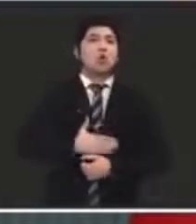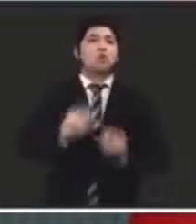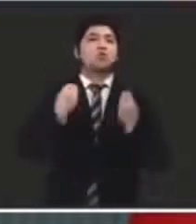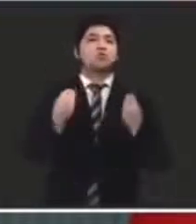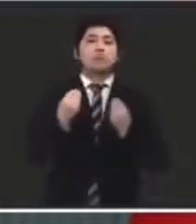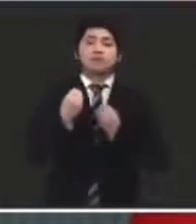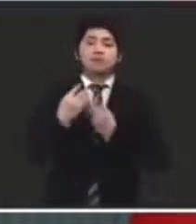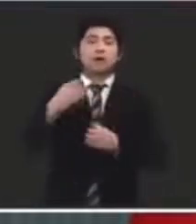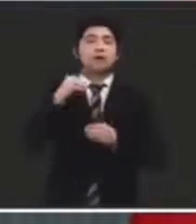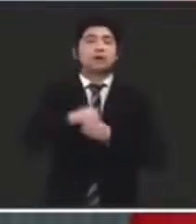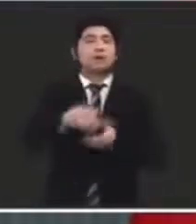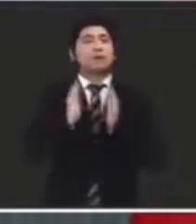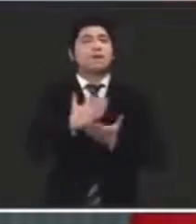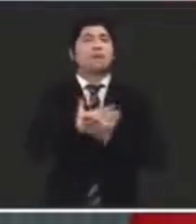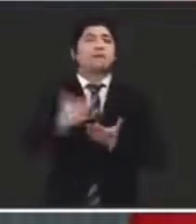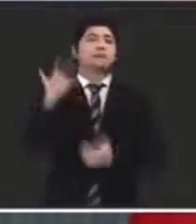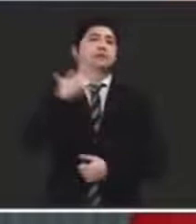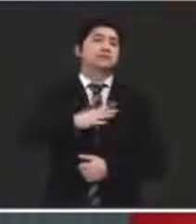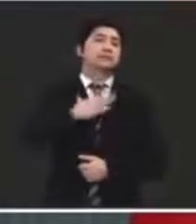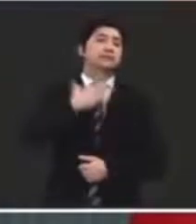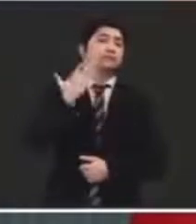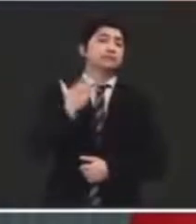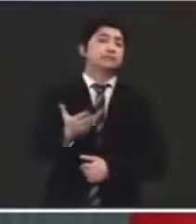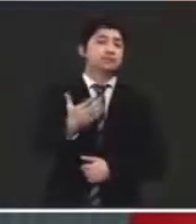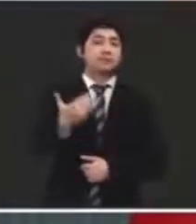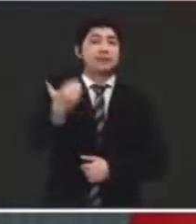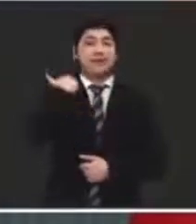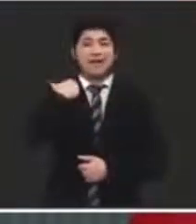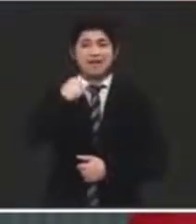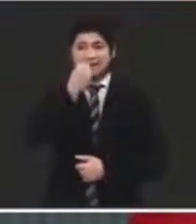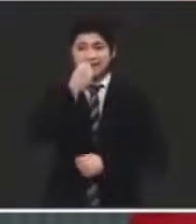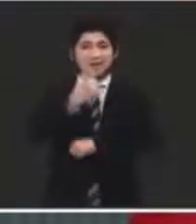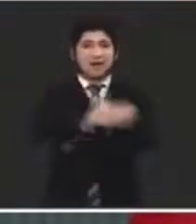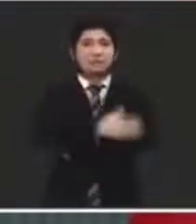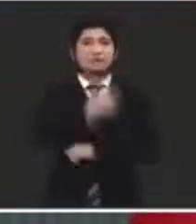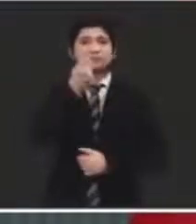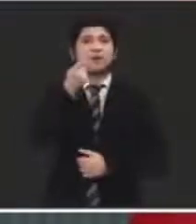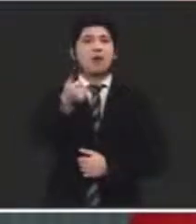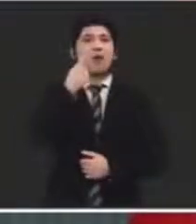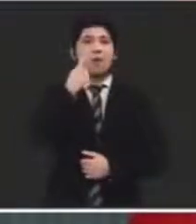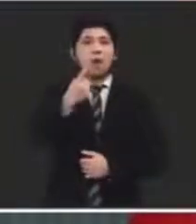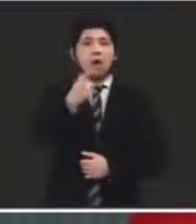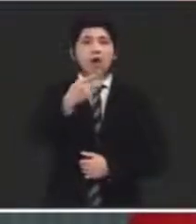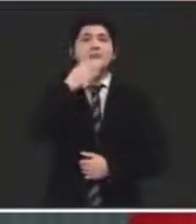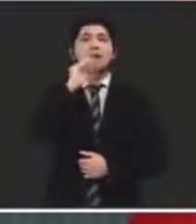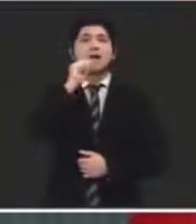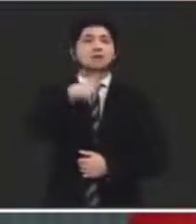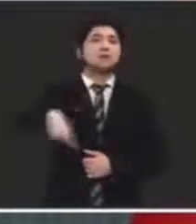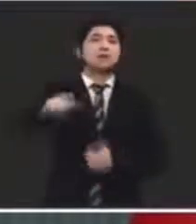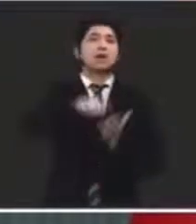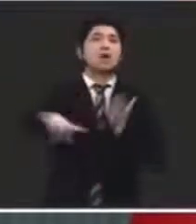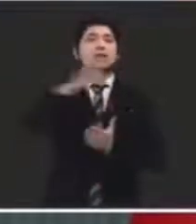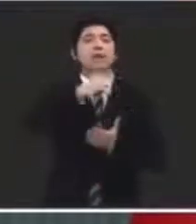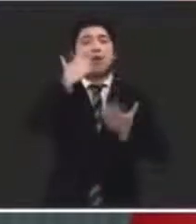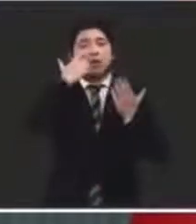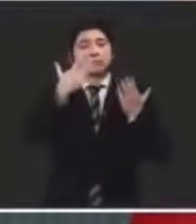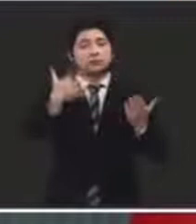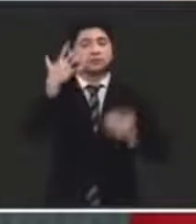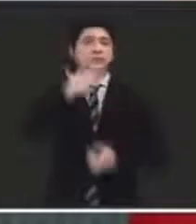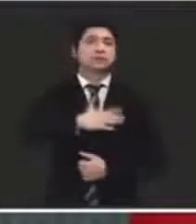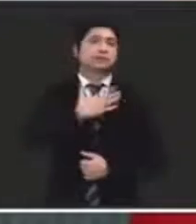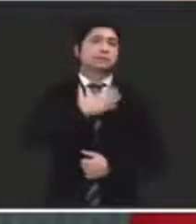sunmaya devam etmektir yeni beslenme yardımı rakamının gençlerimize hayırlı olmasını